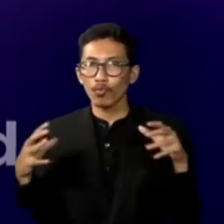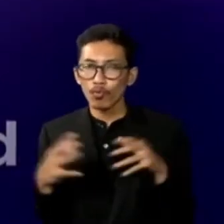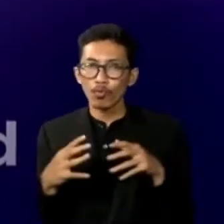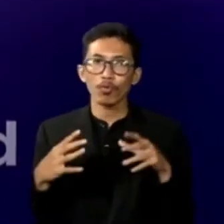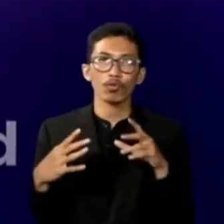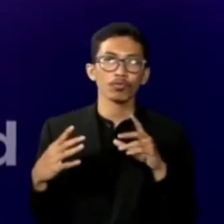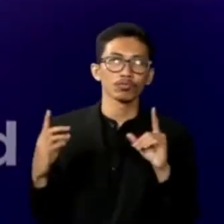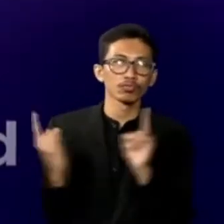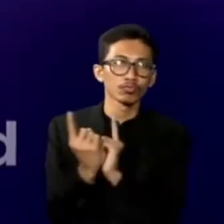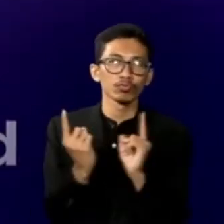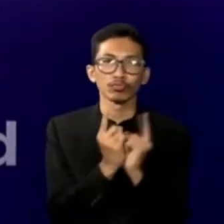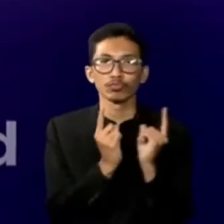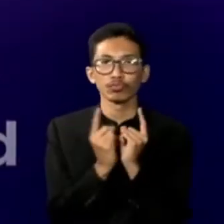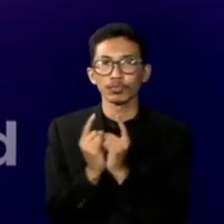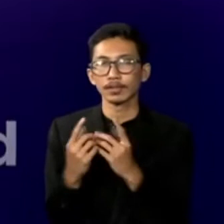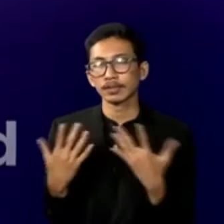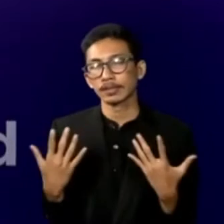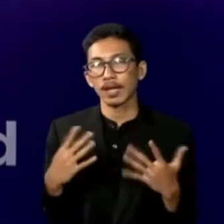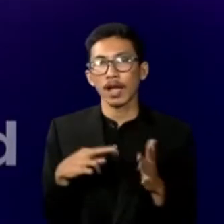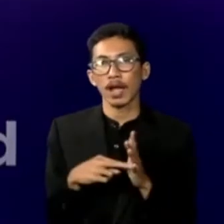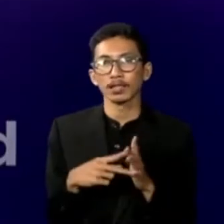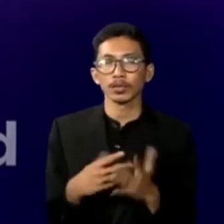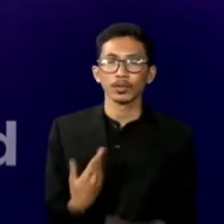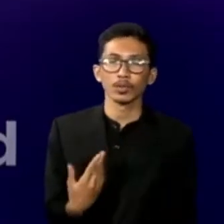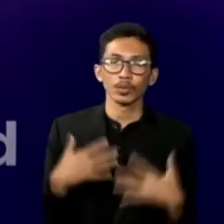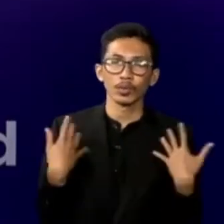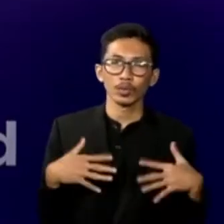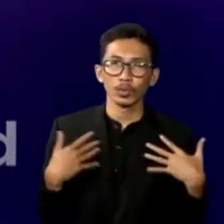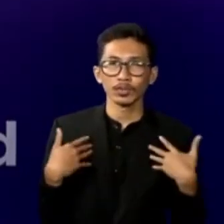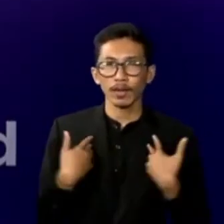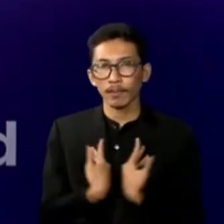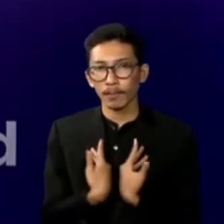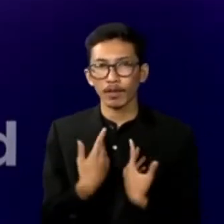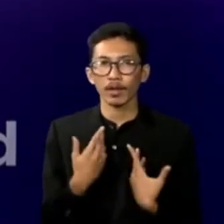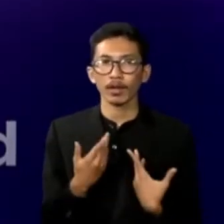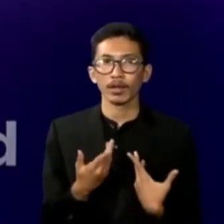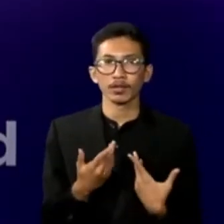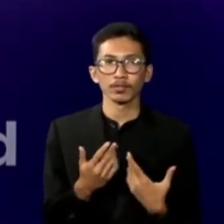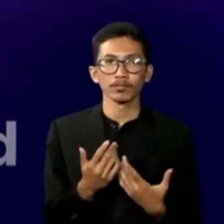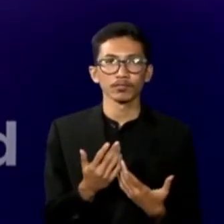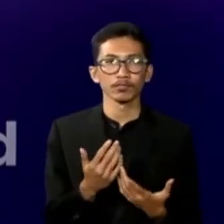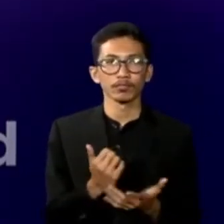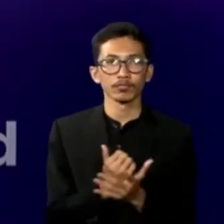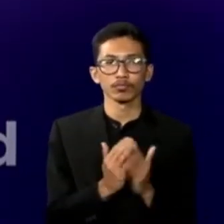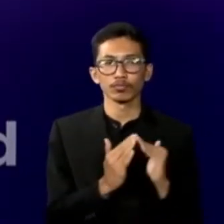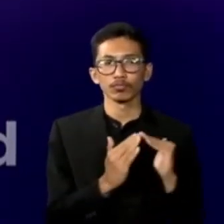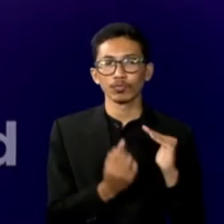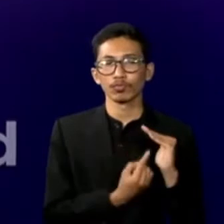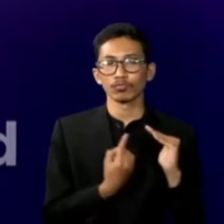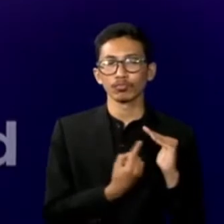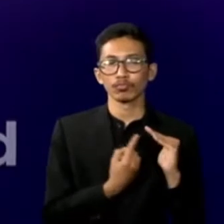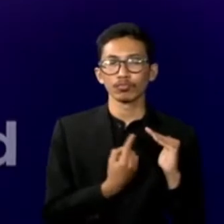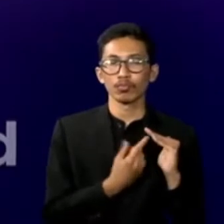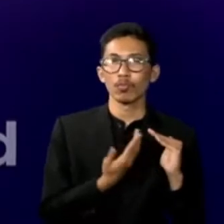kita mengerti bahwa image sudah cukup panjang sehingga Mungkin orang sudah lelah dia harus tinggal di rumah